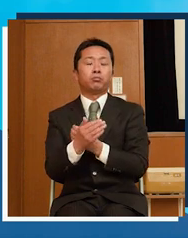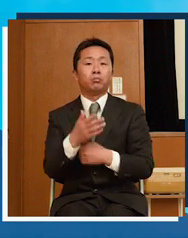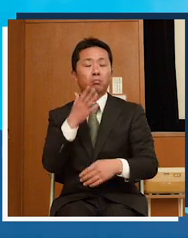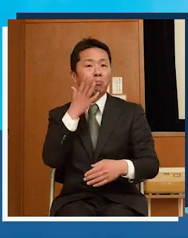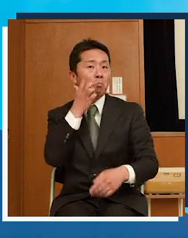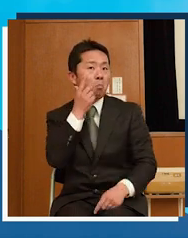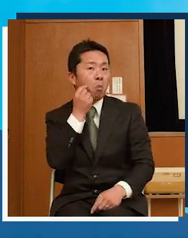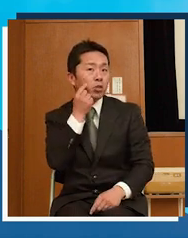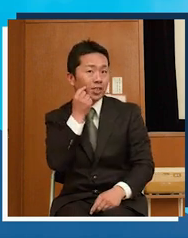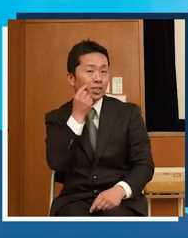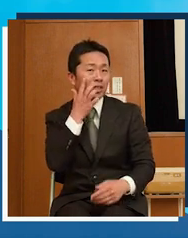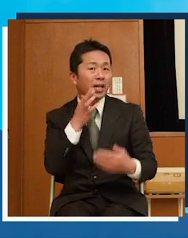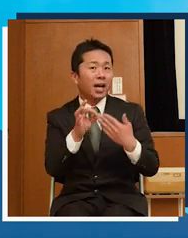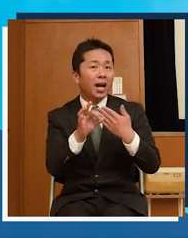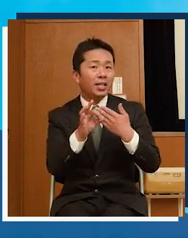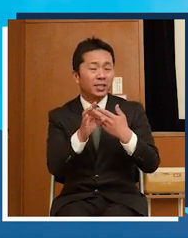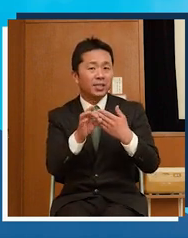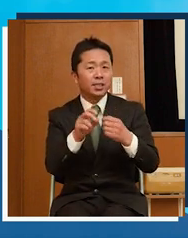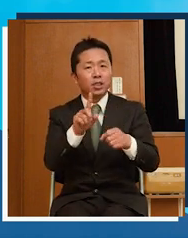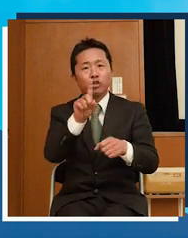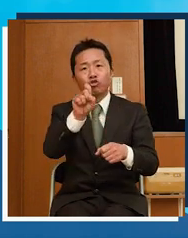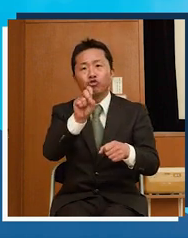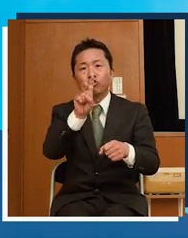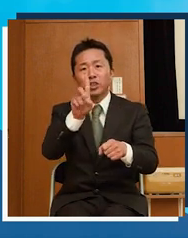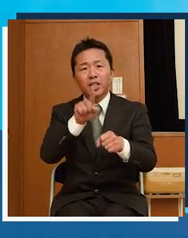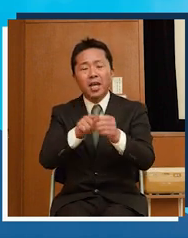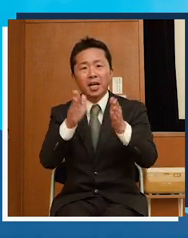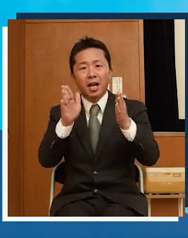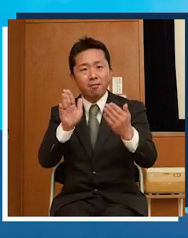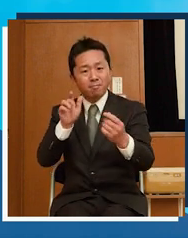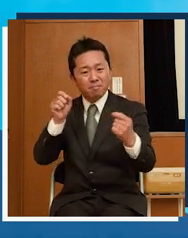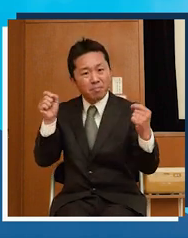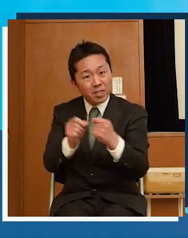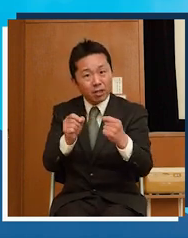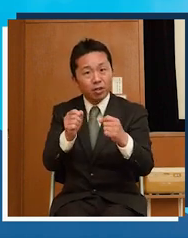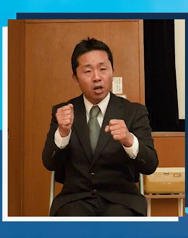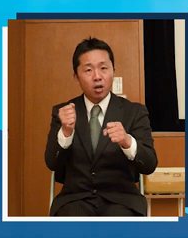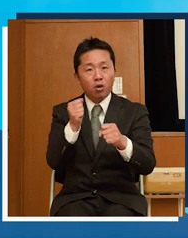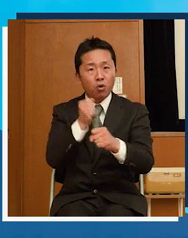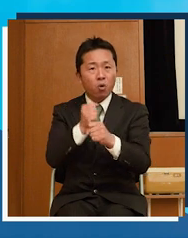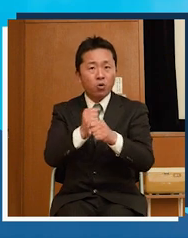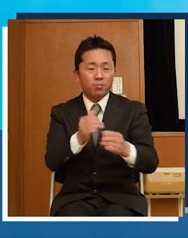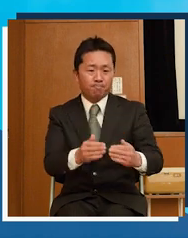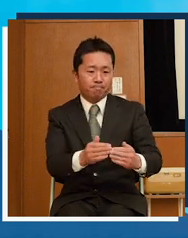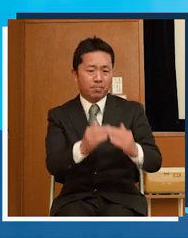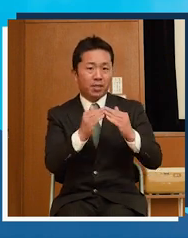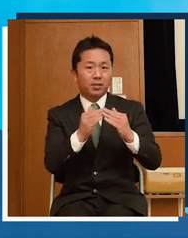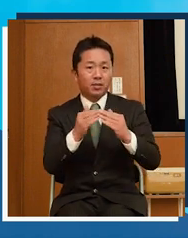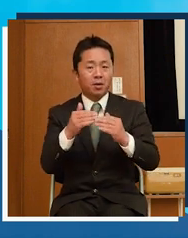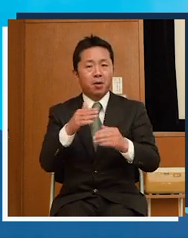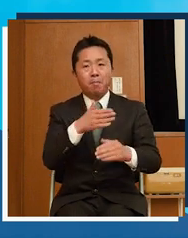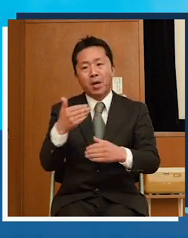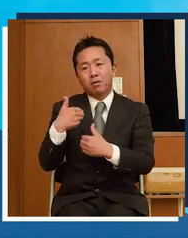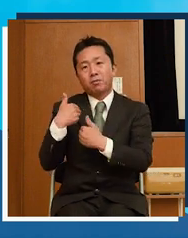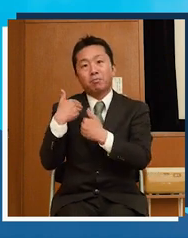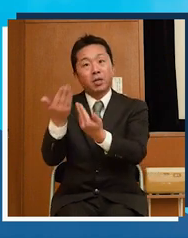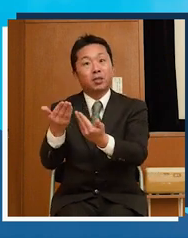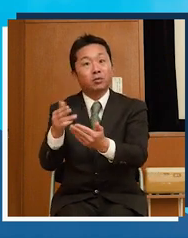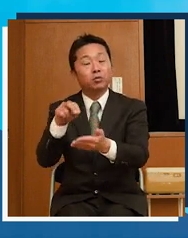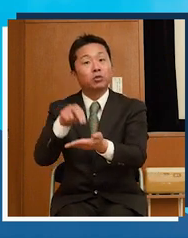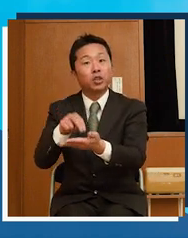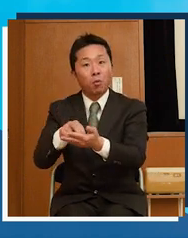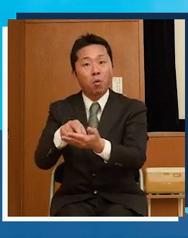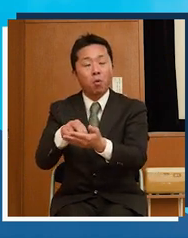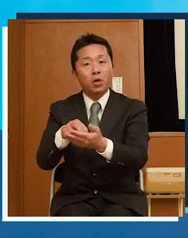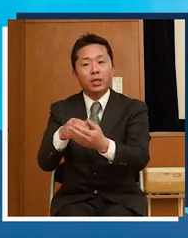に仮に最短で12年かけて工事が完成し米軍に引き渡したとしてもこの維持管理には